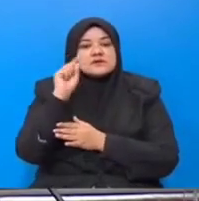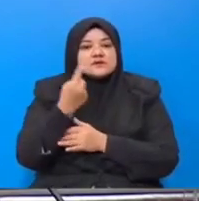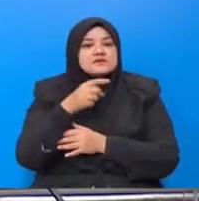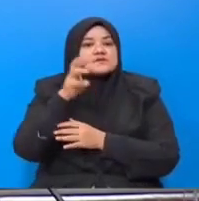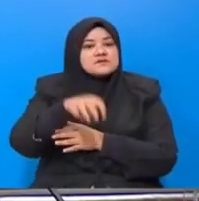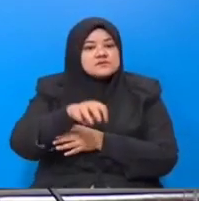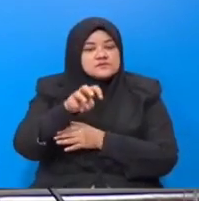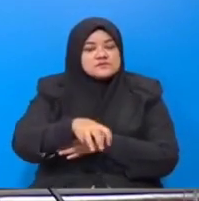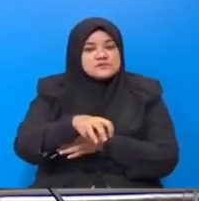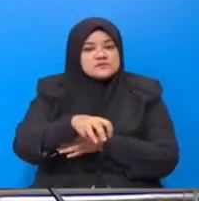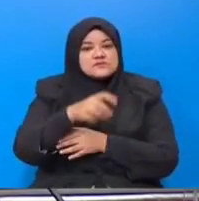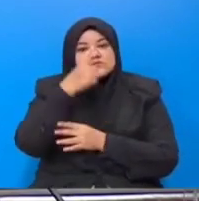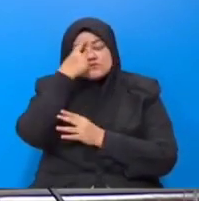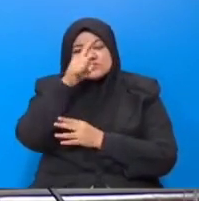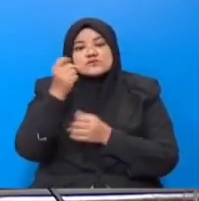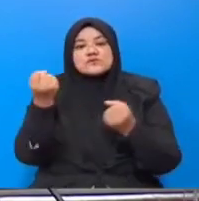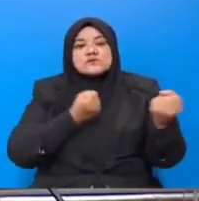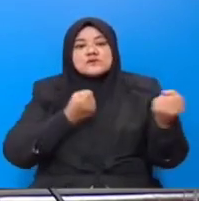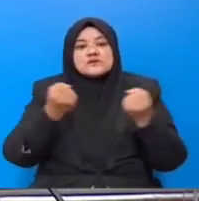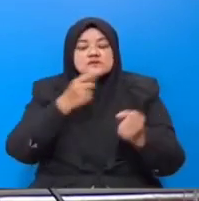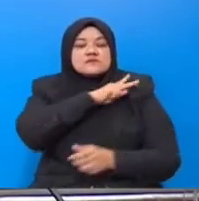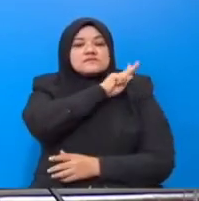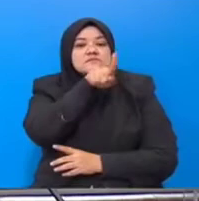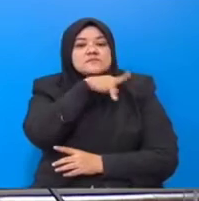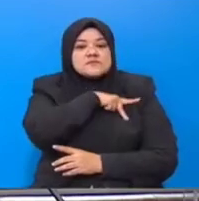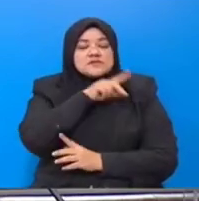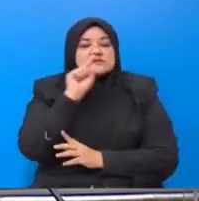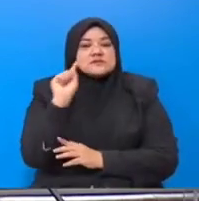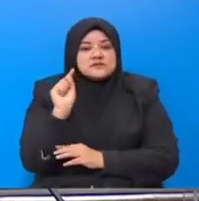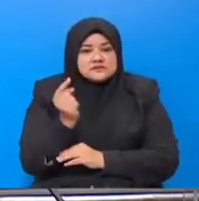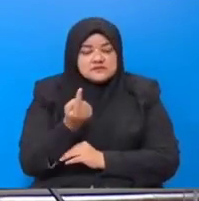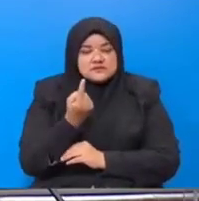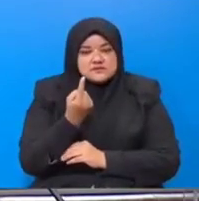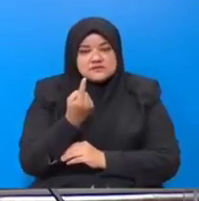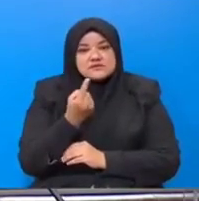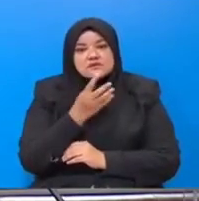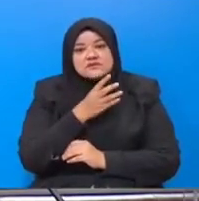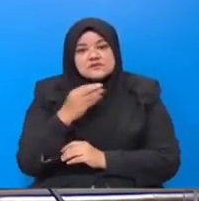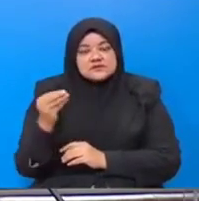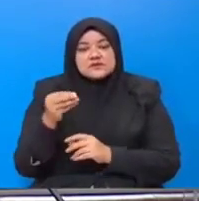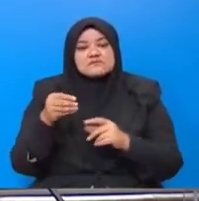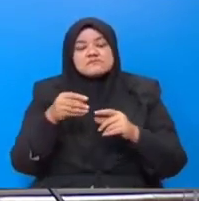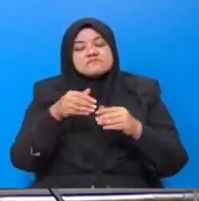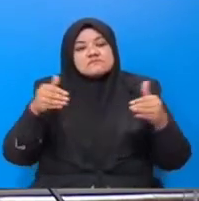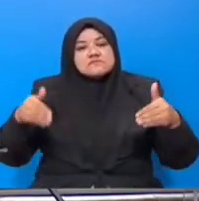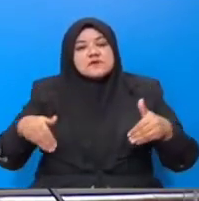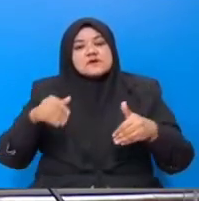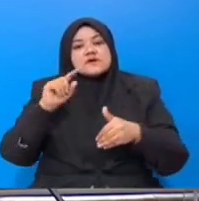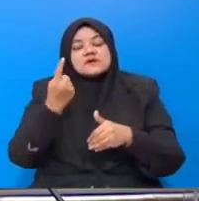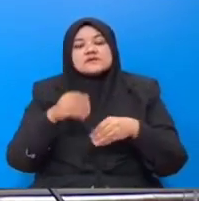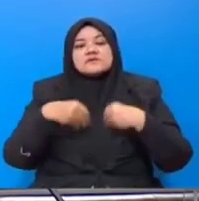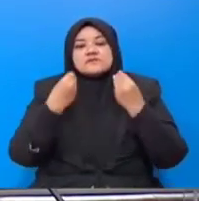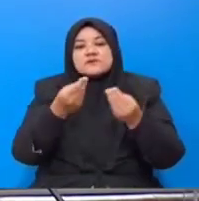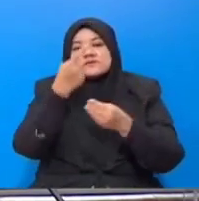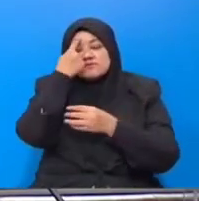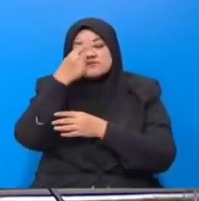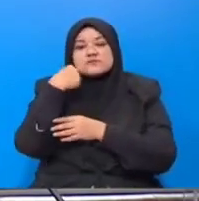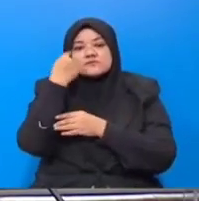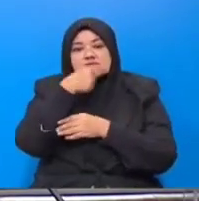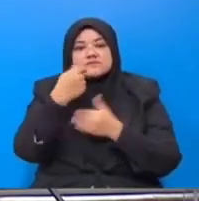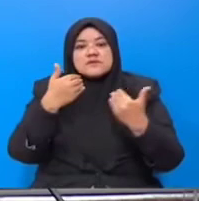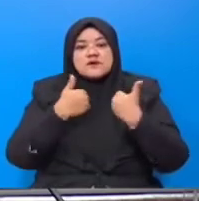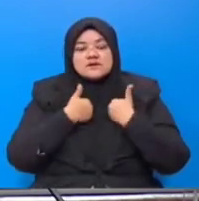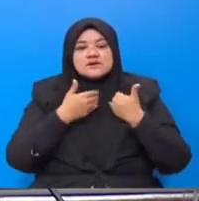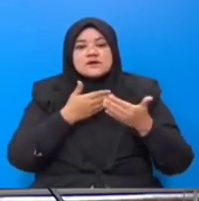hanya diwajibkan kepada kendaraan persendirian saja selain itu pengecualian turut diberikan kepada mereka